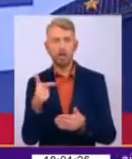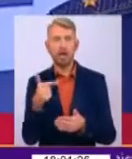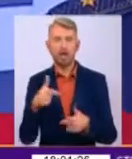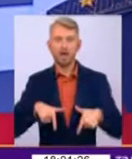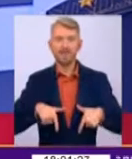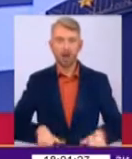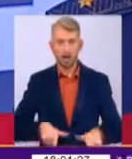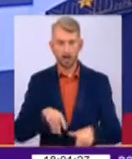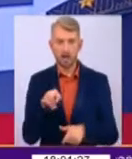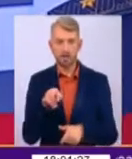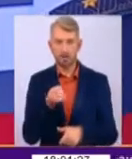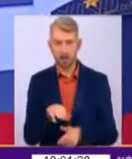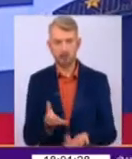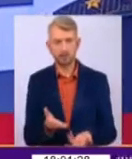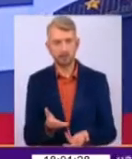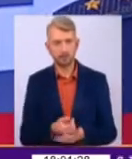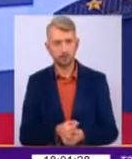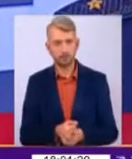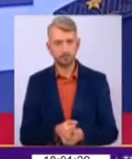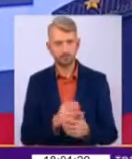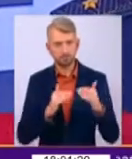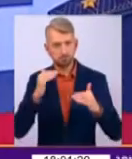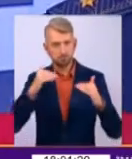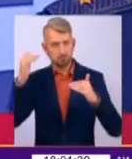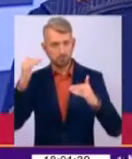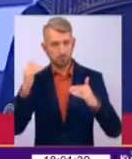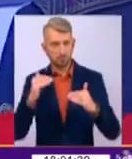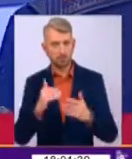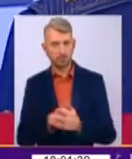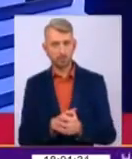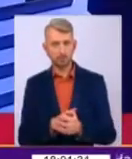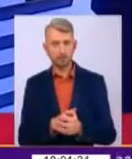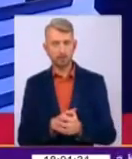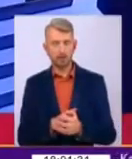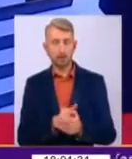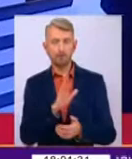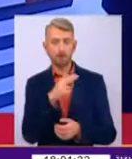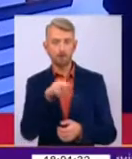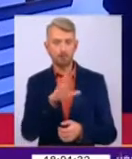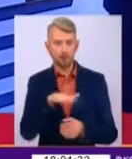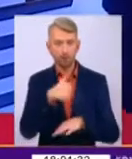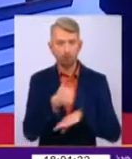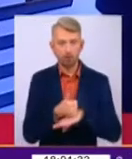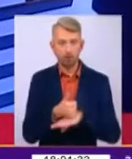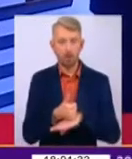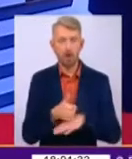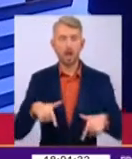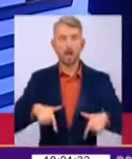генерал-лейтенанта. Так, значить, мобільними ВДВ наші очолює,